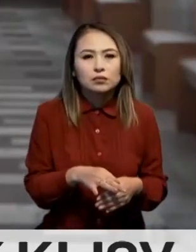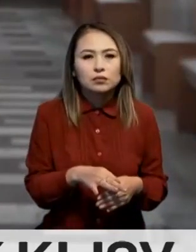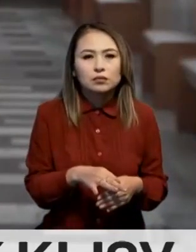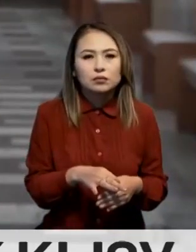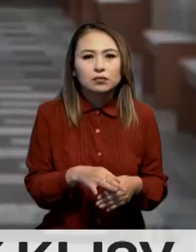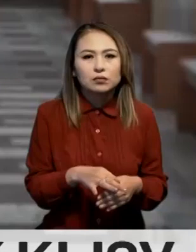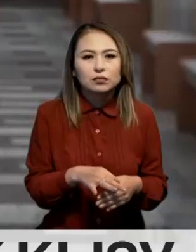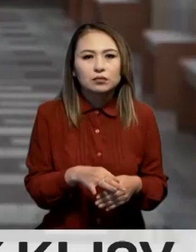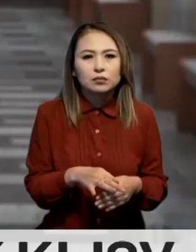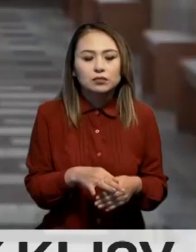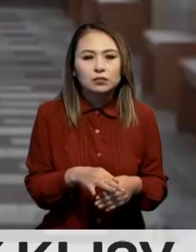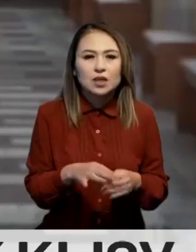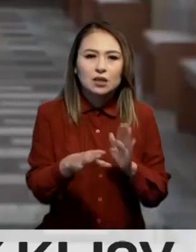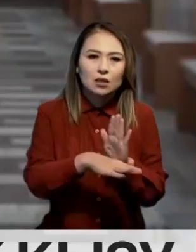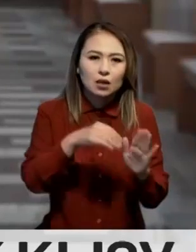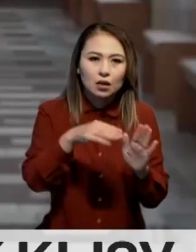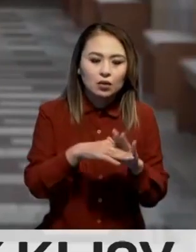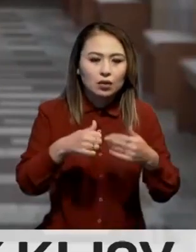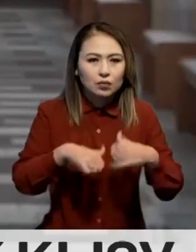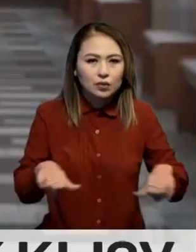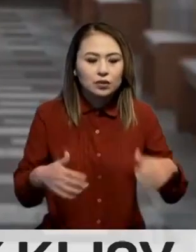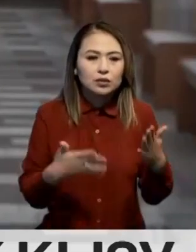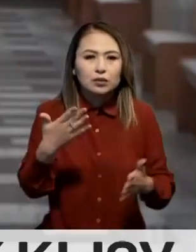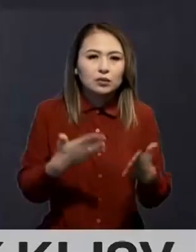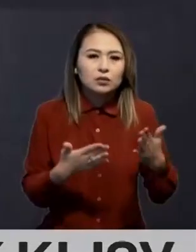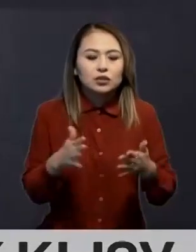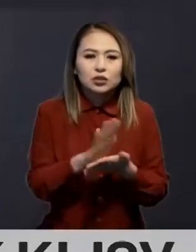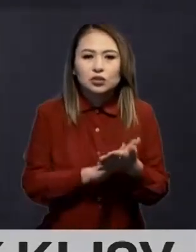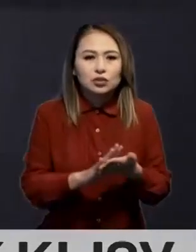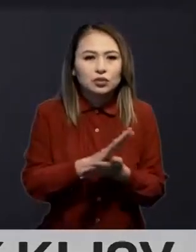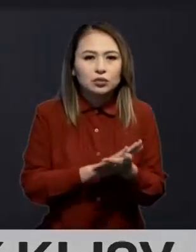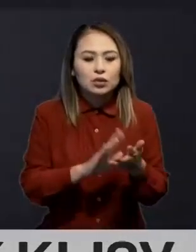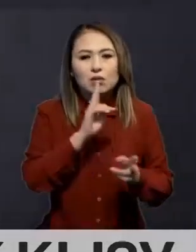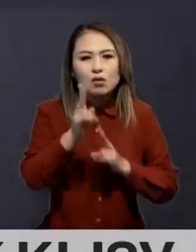Сайлау комиссиясында не болмаса кандидаттарға қазір ешқандай арыздар түскен жоқ.